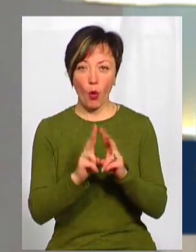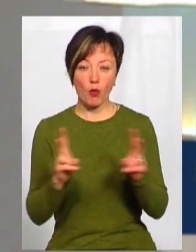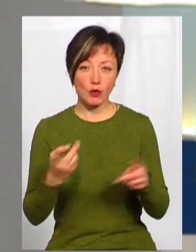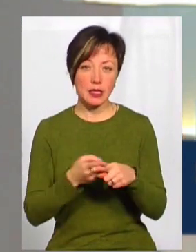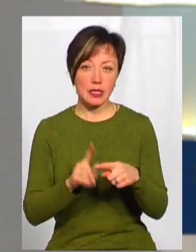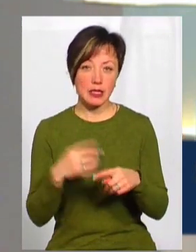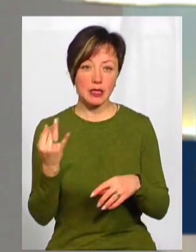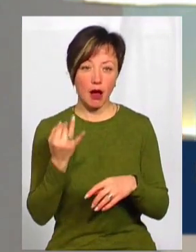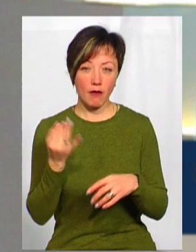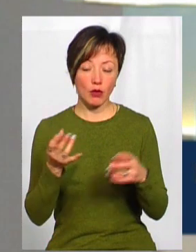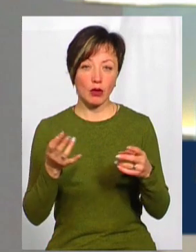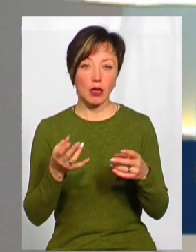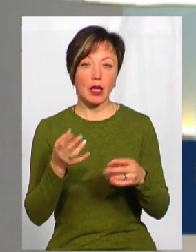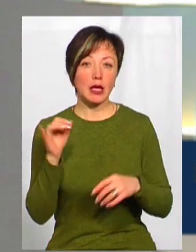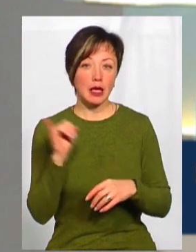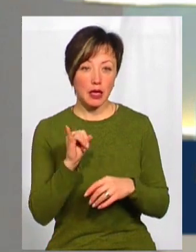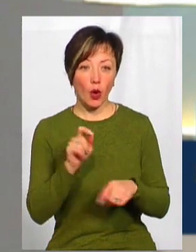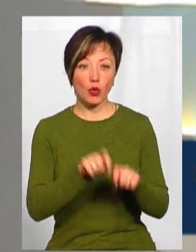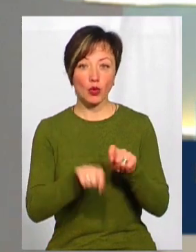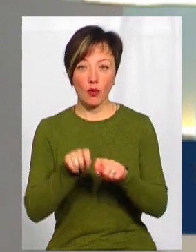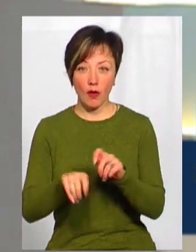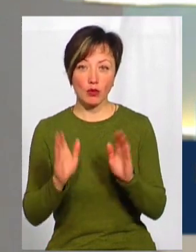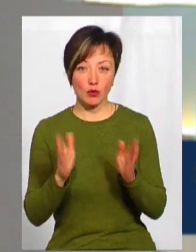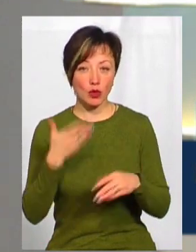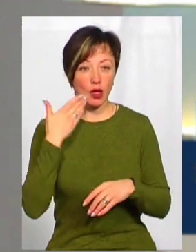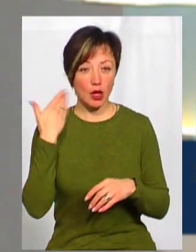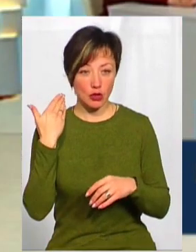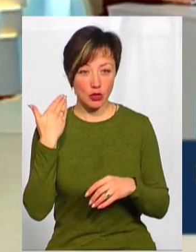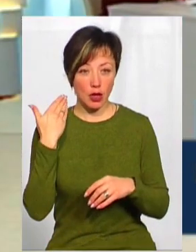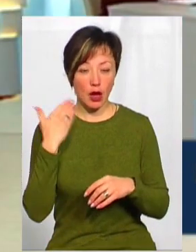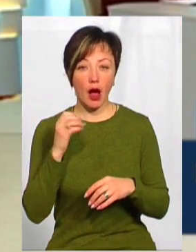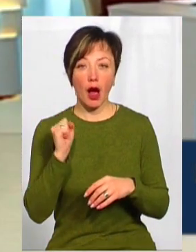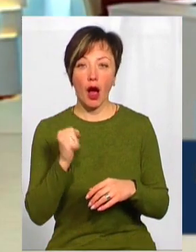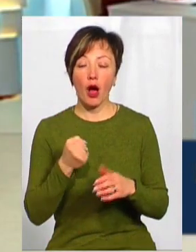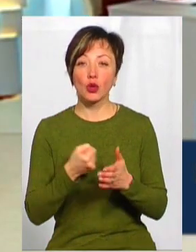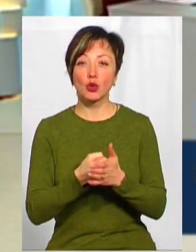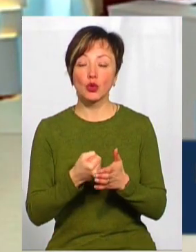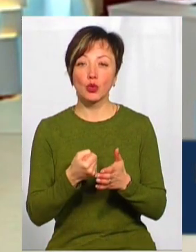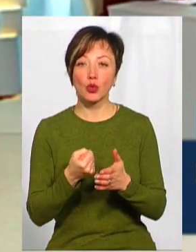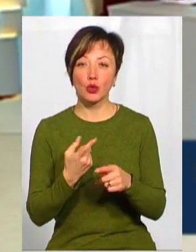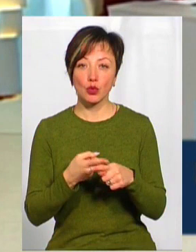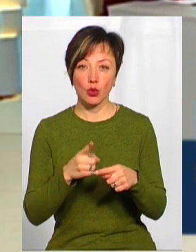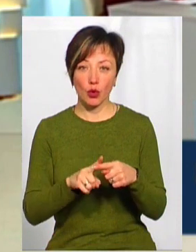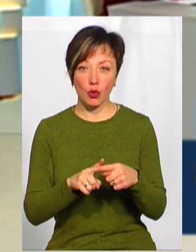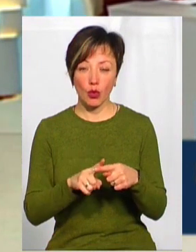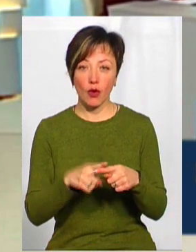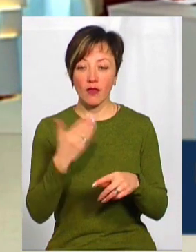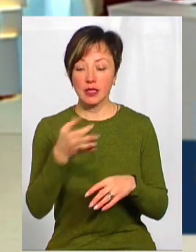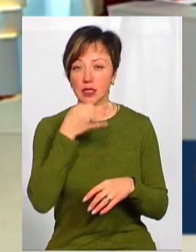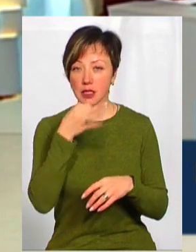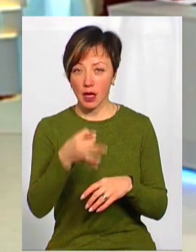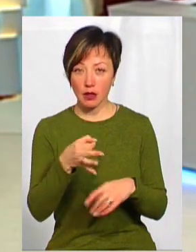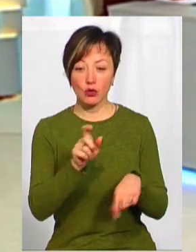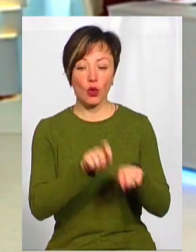кому це цікаво. І, власне, і контролювати буде легше. А до того, ну, пан Юрій сказав, що